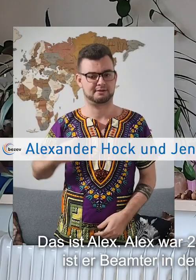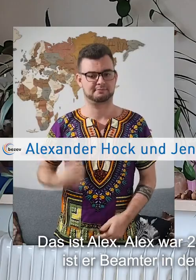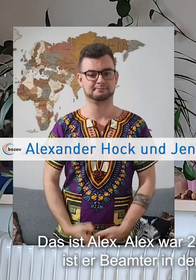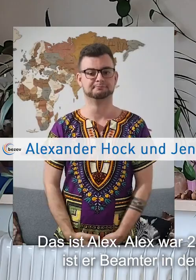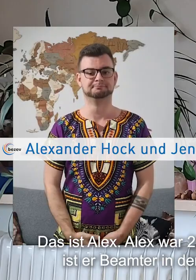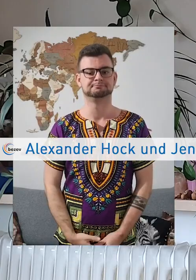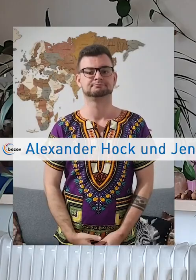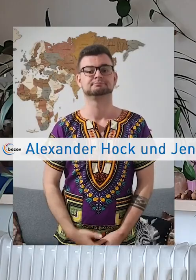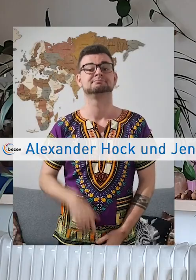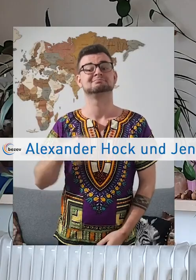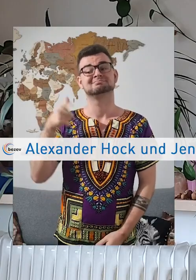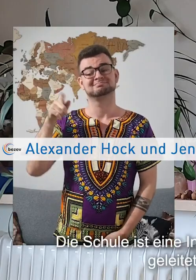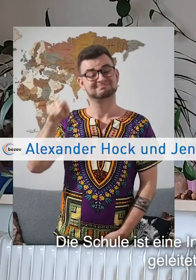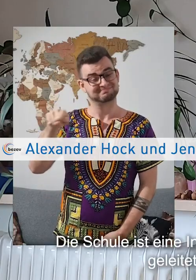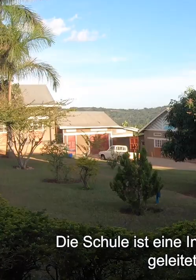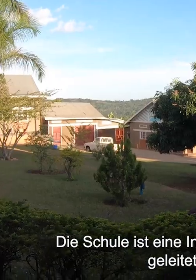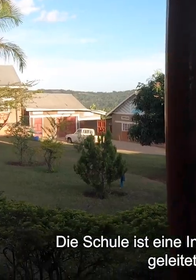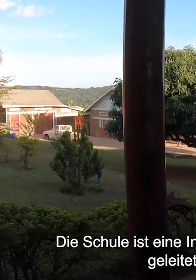der Bundeswehr.